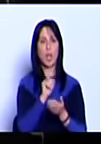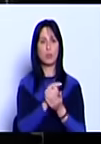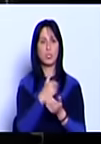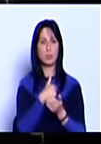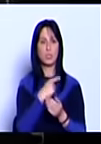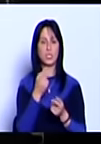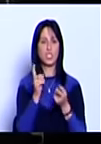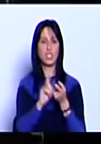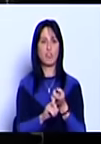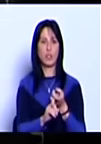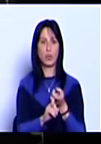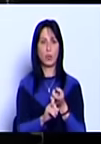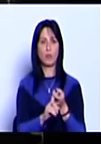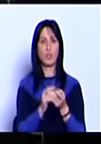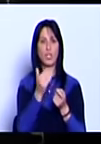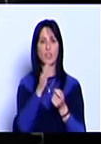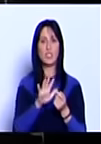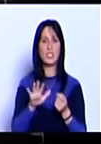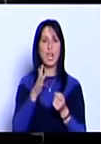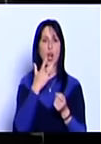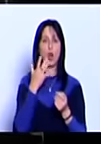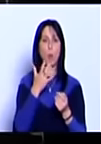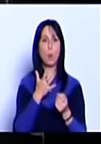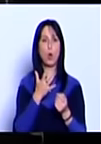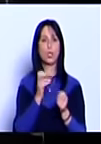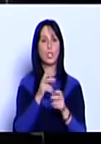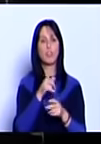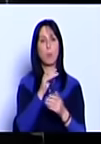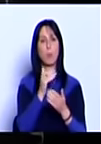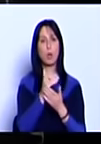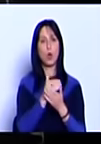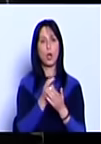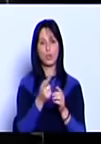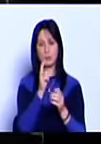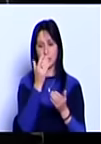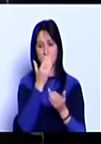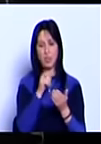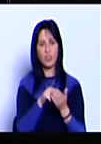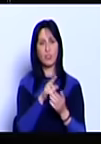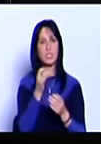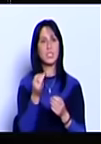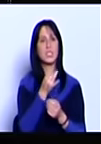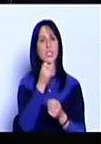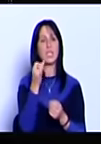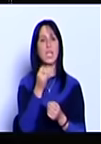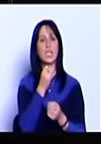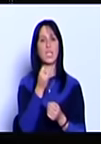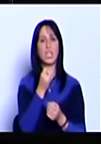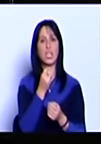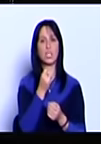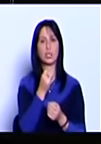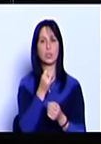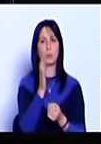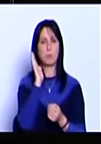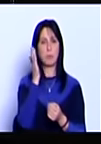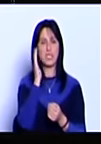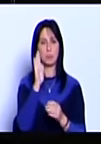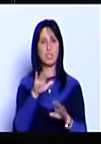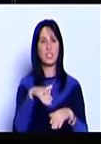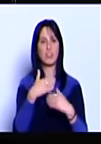მინდა შევეხო თქვენ საგარეო პოლიტიკურ ხედვას, ასევე თქვენ პროგრამაში ამოვიკითხეთ, თქვენ საკმაოდ საინტერესო